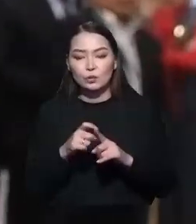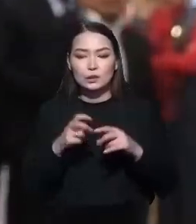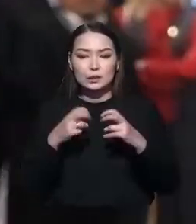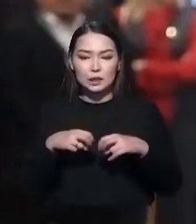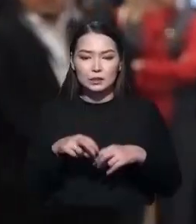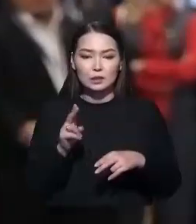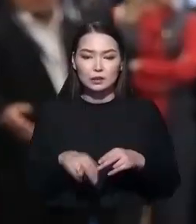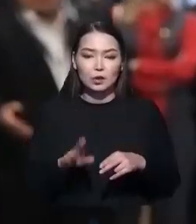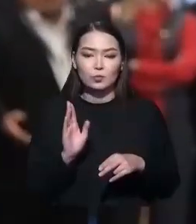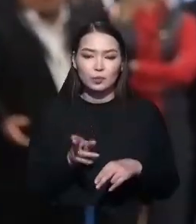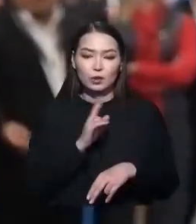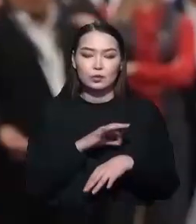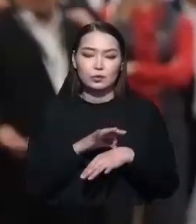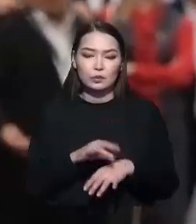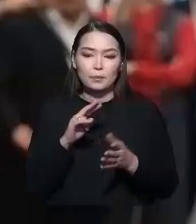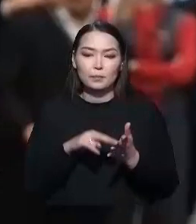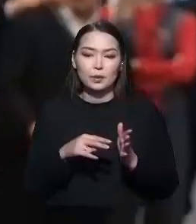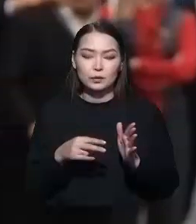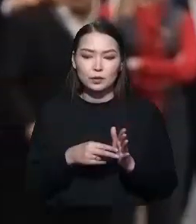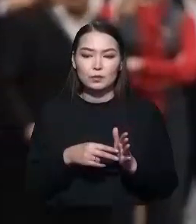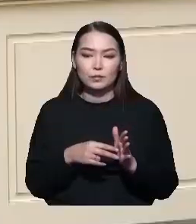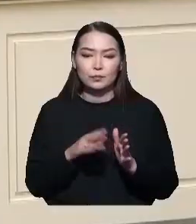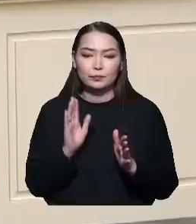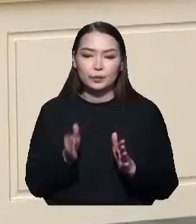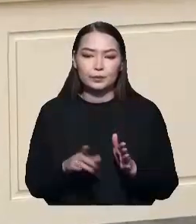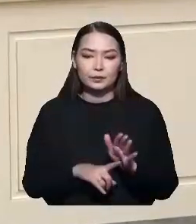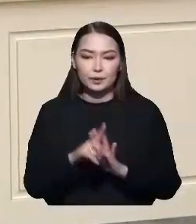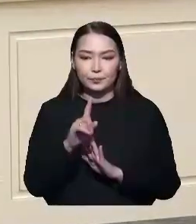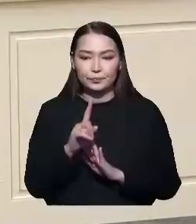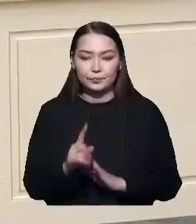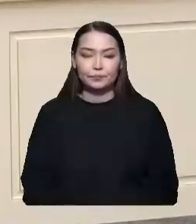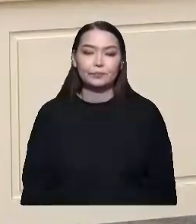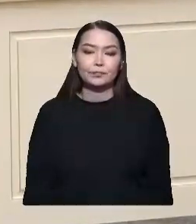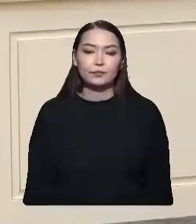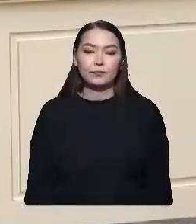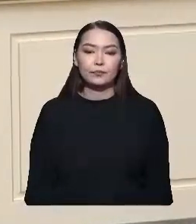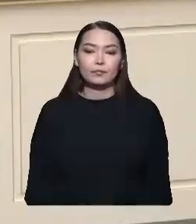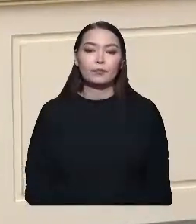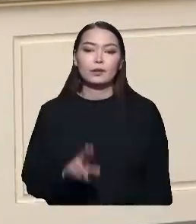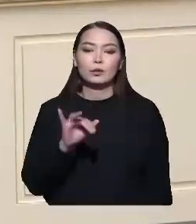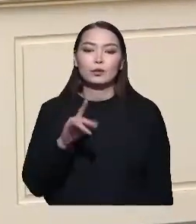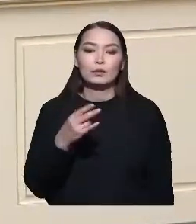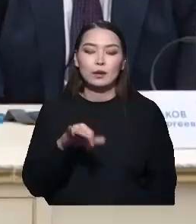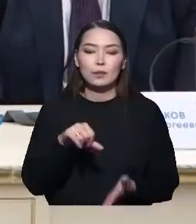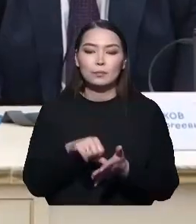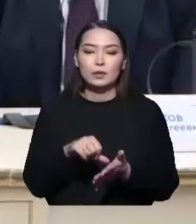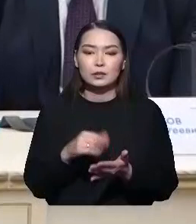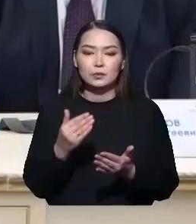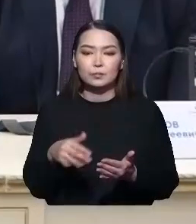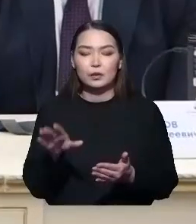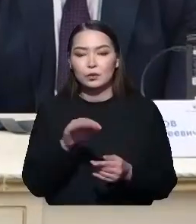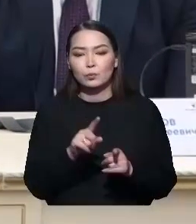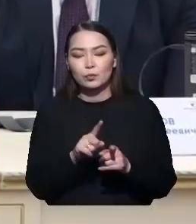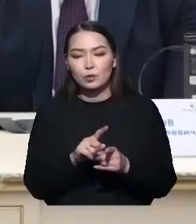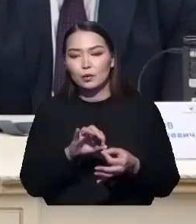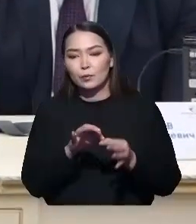оның жүзеге асыру мәселелерін қолға алады. Ал ертең басты күн, құрылтайға қатысушылар аймақтың тарихымен танысады.